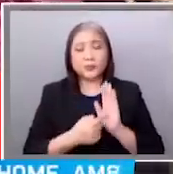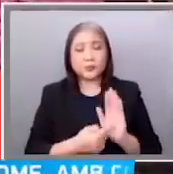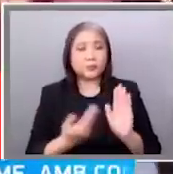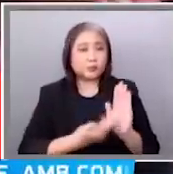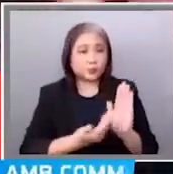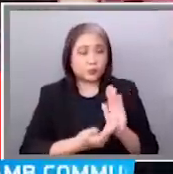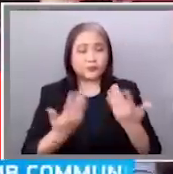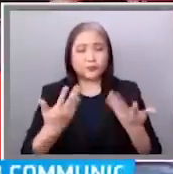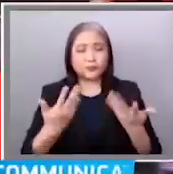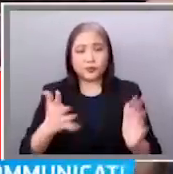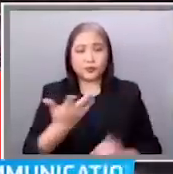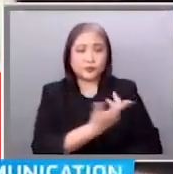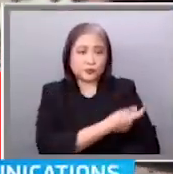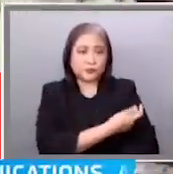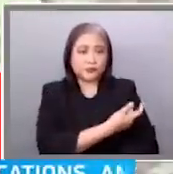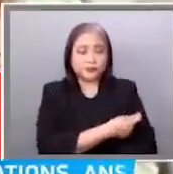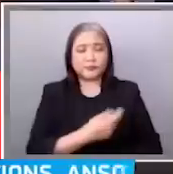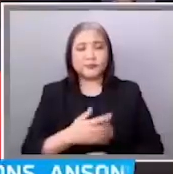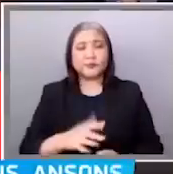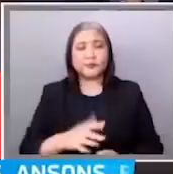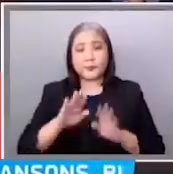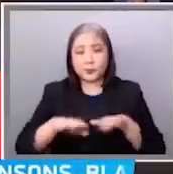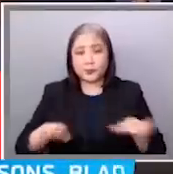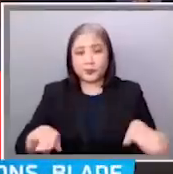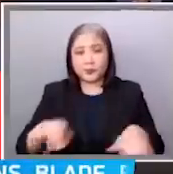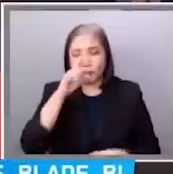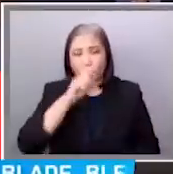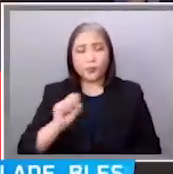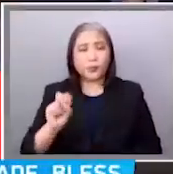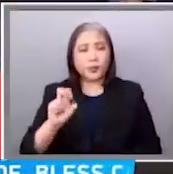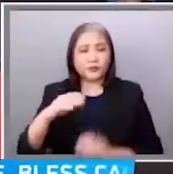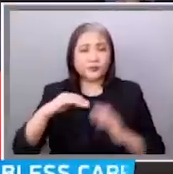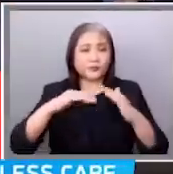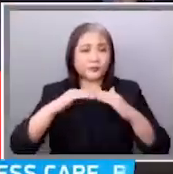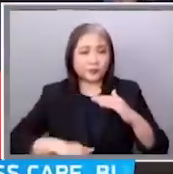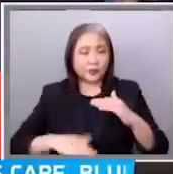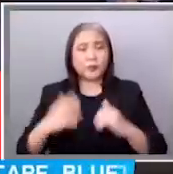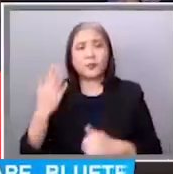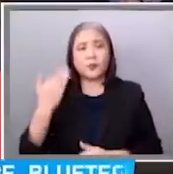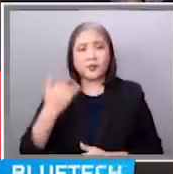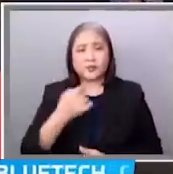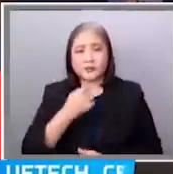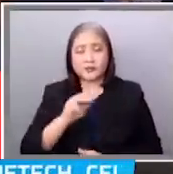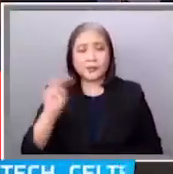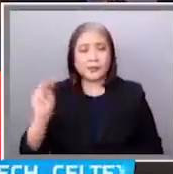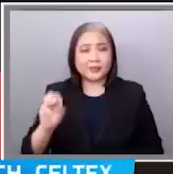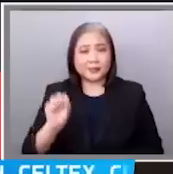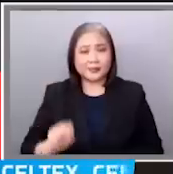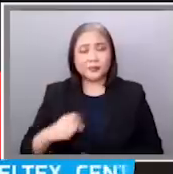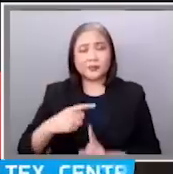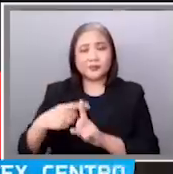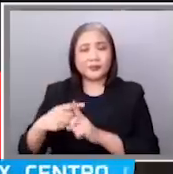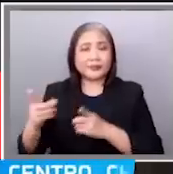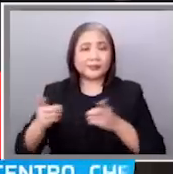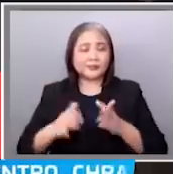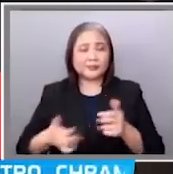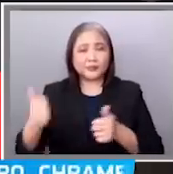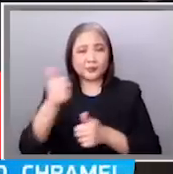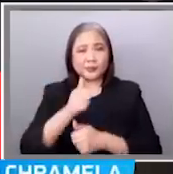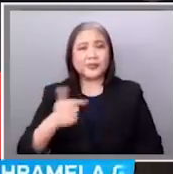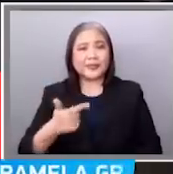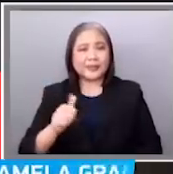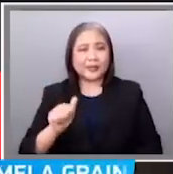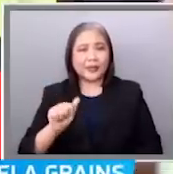ay mga batang 12 taon at pababa dahil ayon kay Manila South Cemetery Director Jonathan Garzo, mababa pa ang